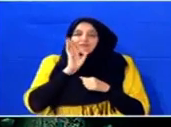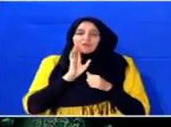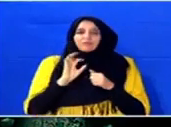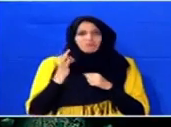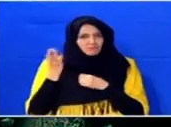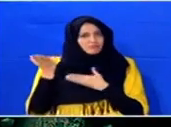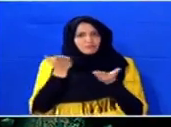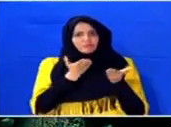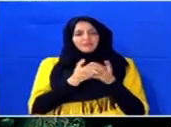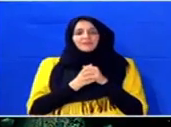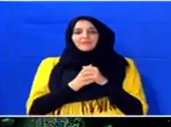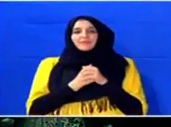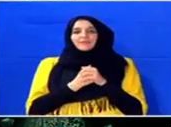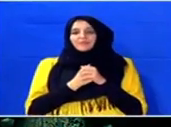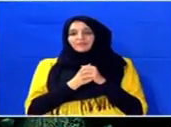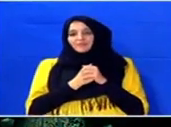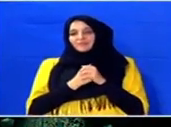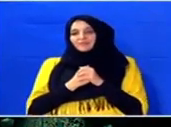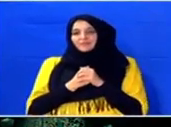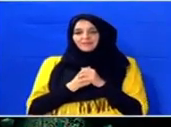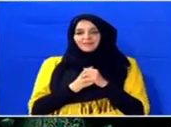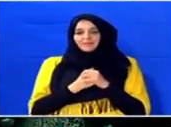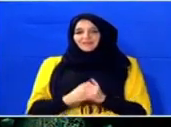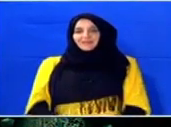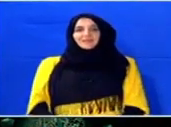ممكن تفضلي ام ياسر نعم